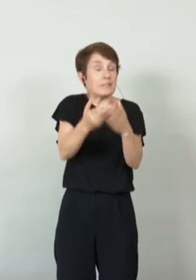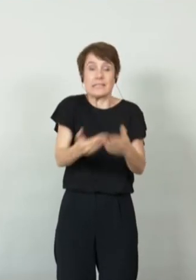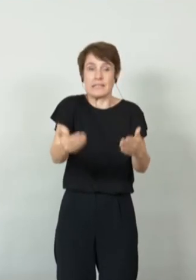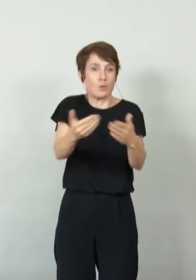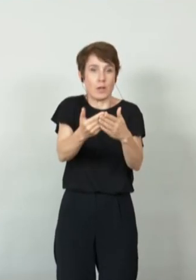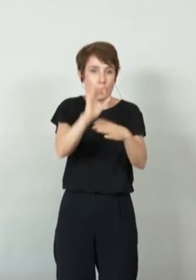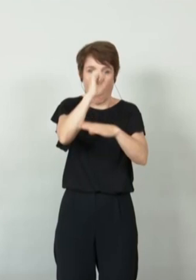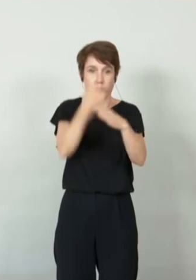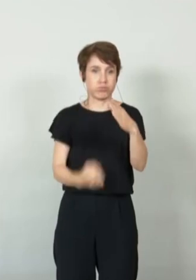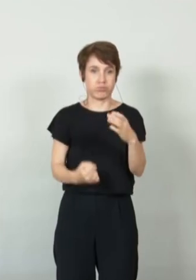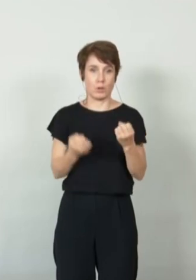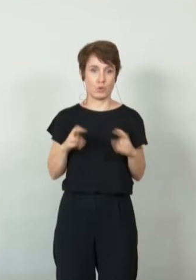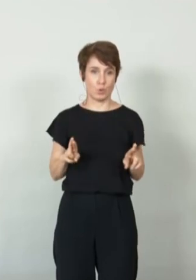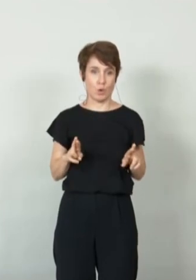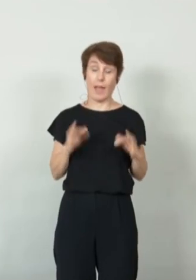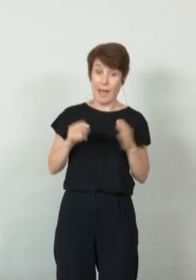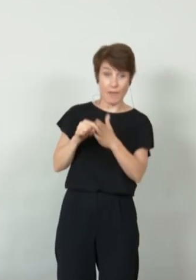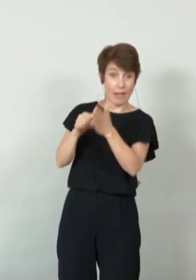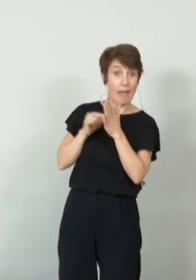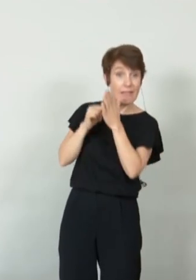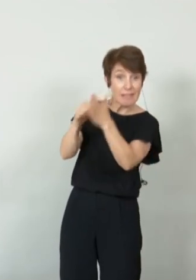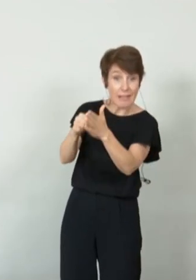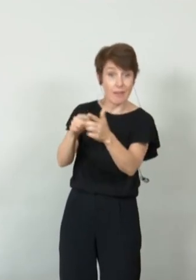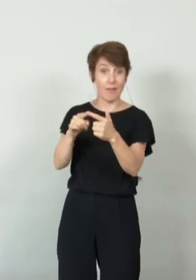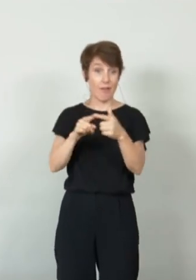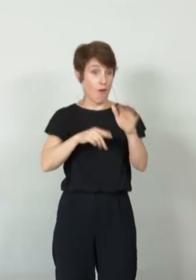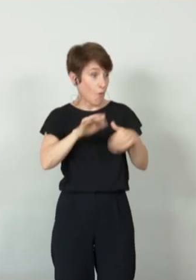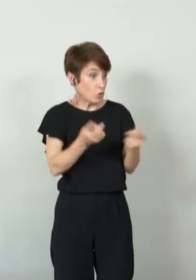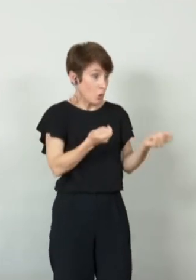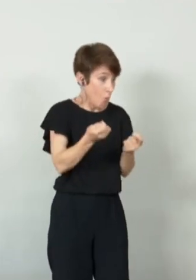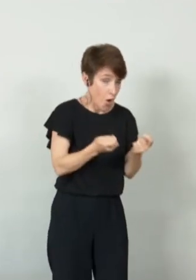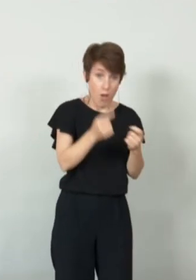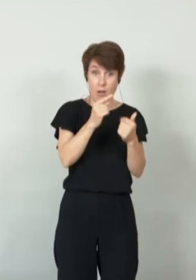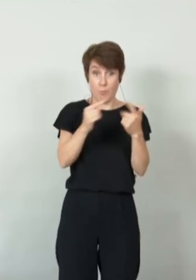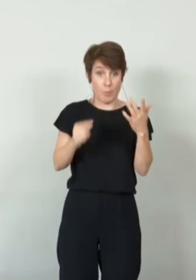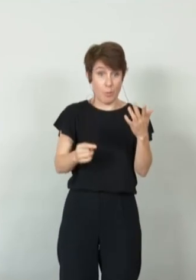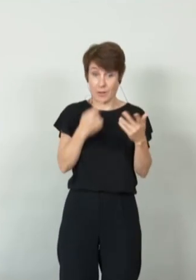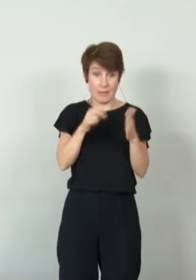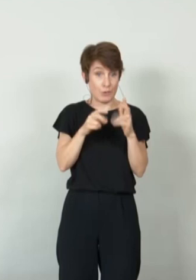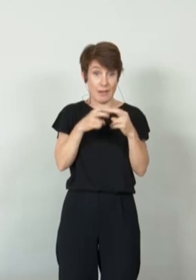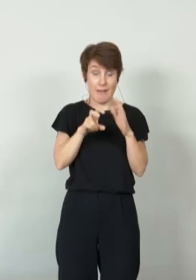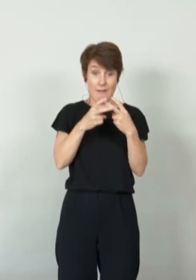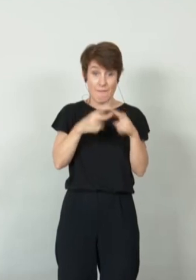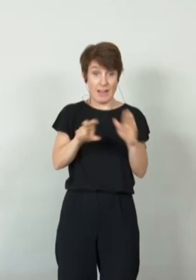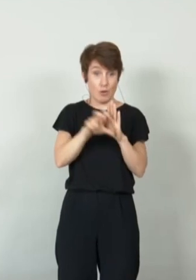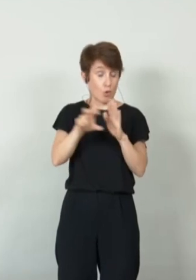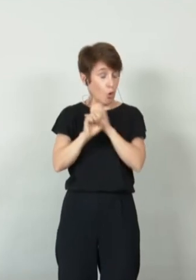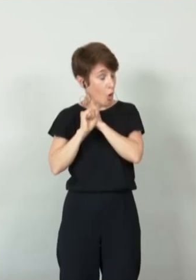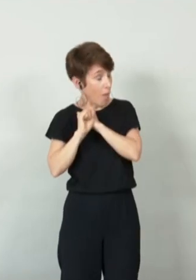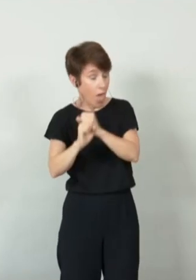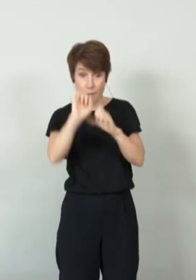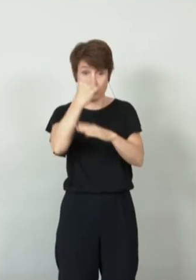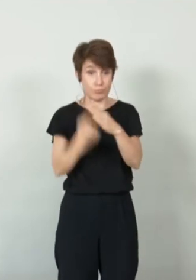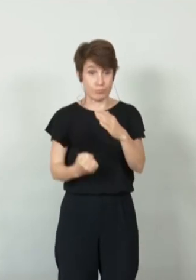critères dettes fonctionnement sur tout cela elle sera dans une situation inextricable et les décisions de